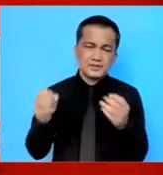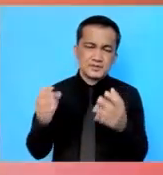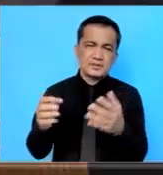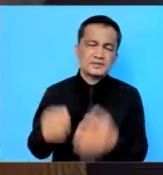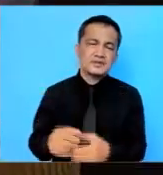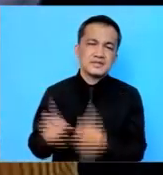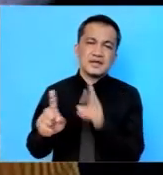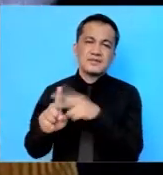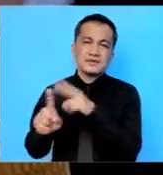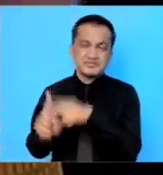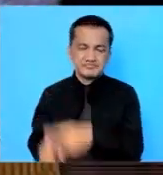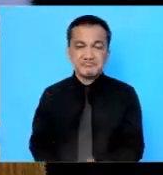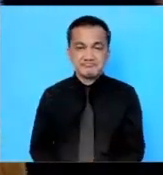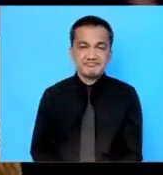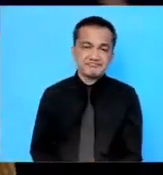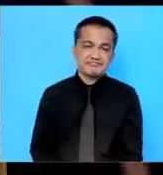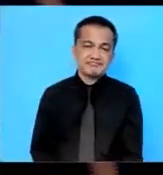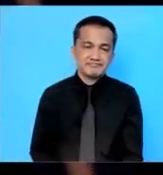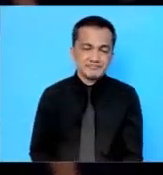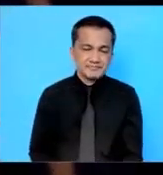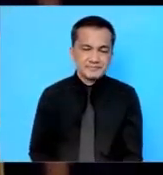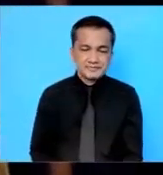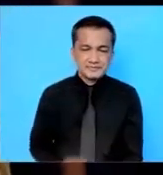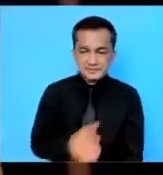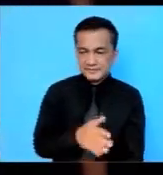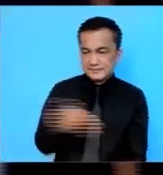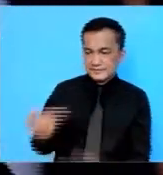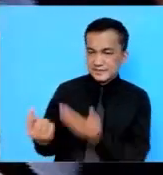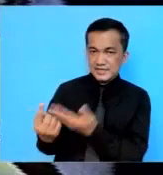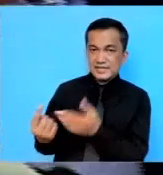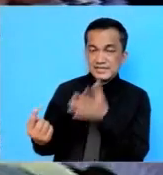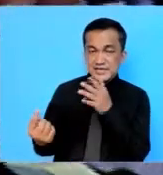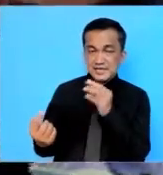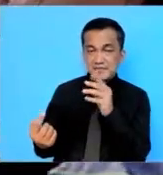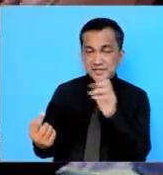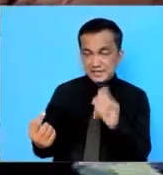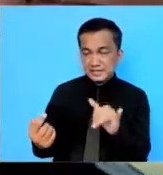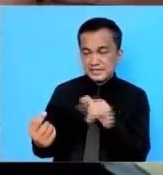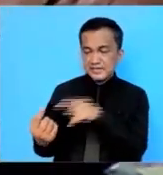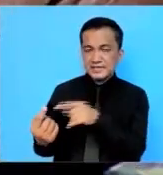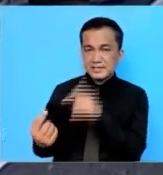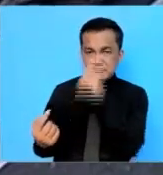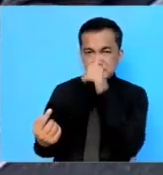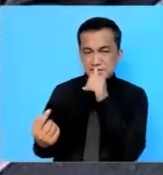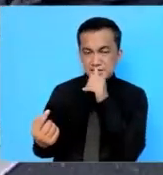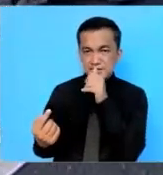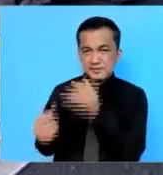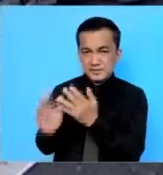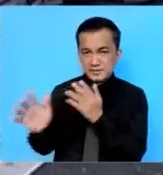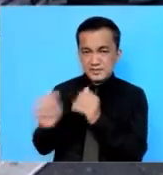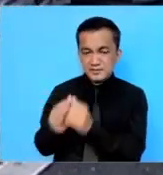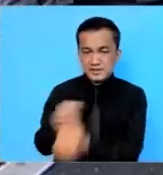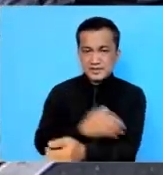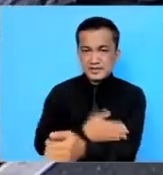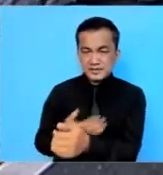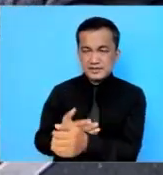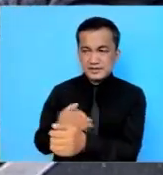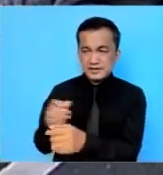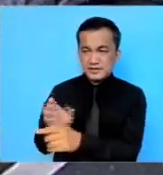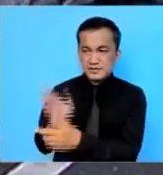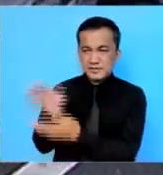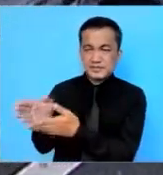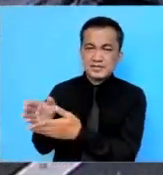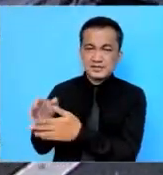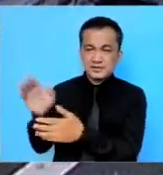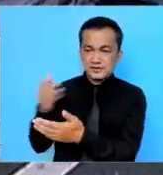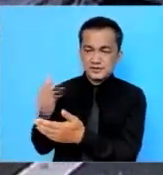ngayon. Si Nanay May, nagtsaga rin pumila kasama ang kanyang anak. Pupunta rin sana sila sa concert ng